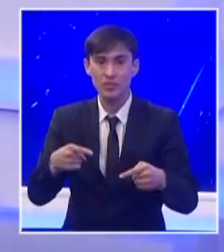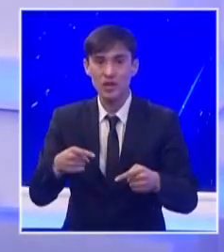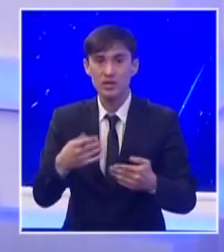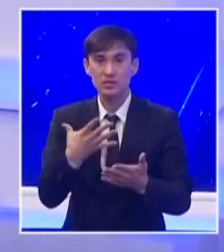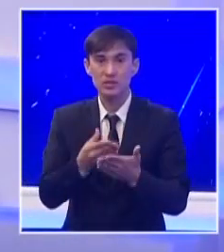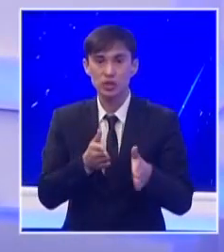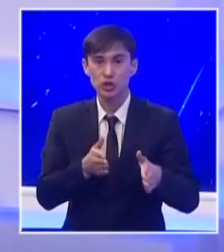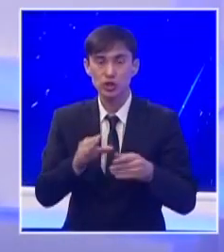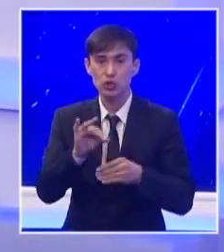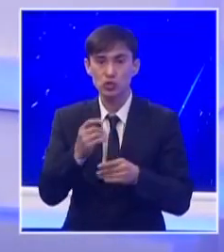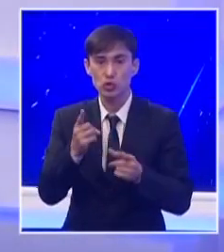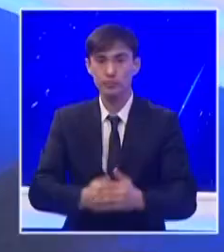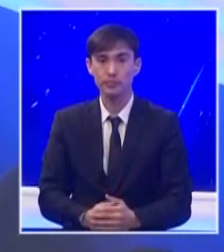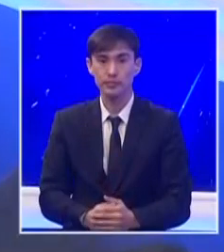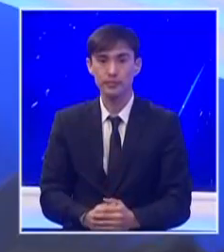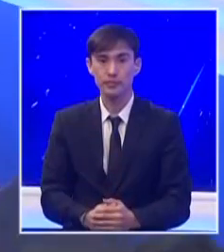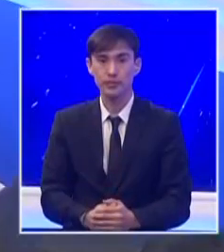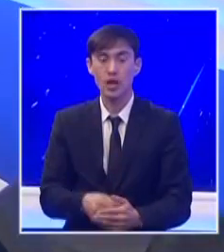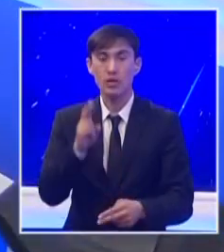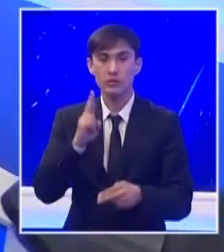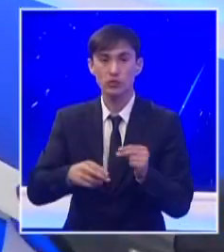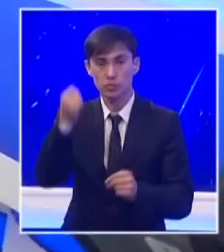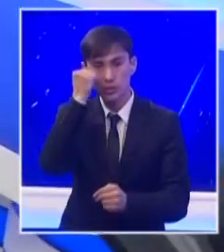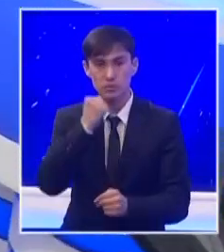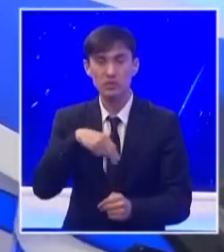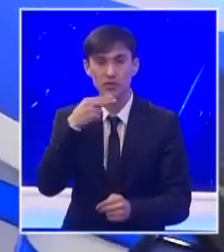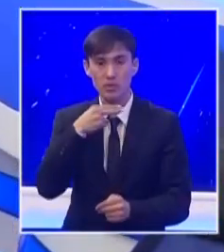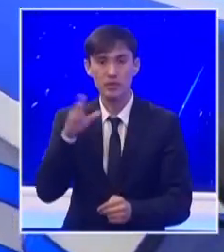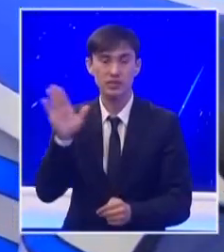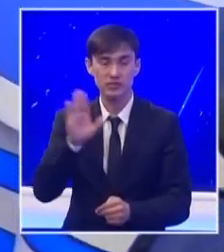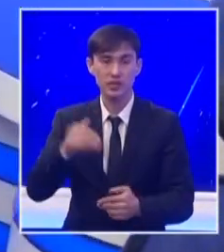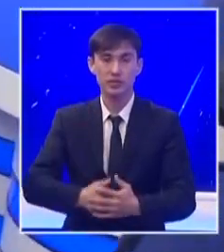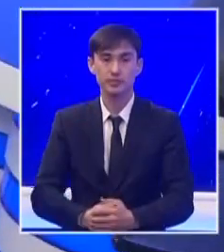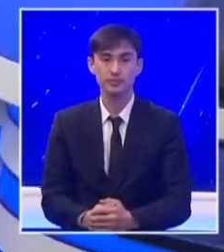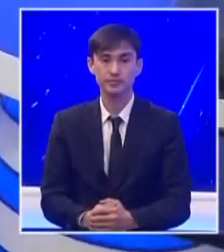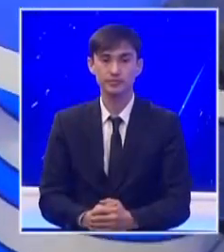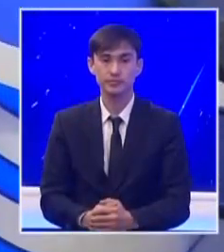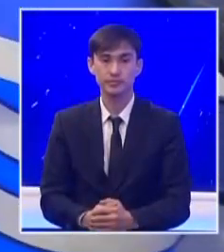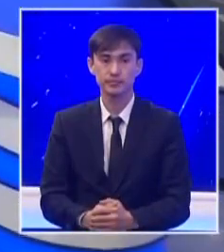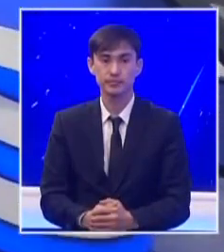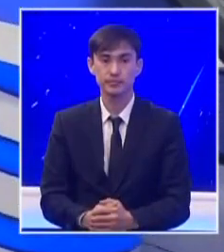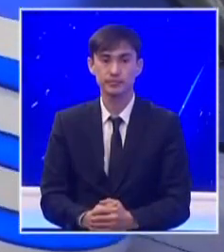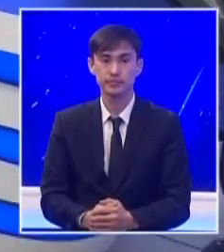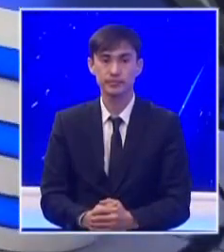край ЖТСУ – наш общий дом. А у меня на этом все. Благодарю за внимание. Всего доброго. До свидания.